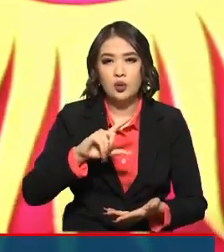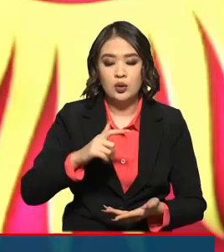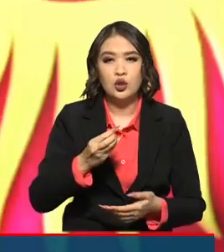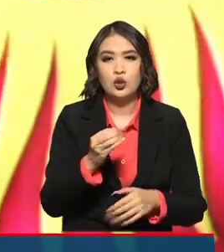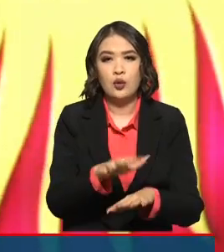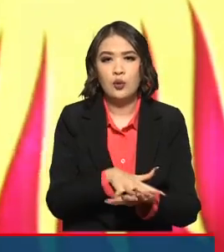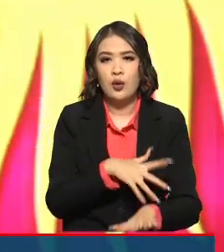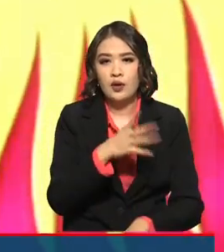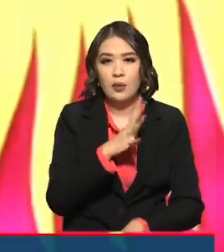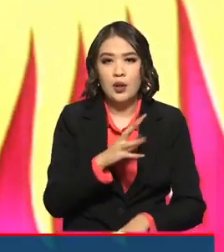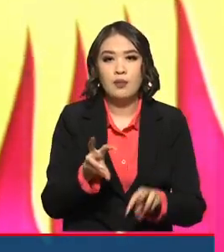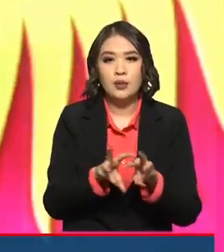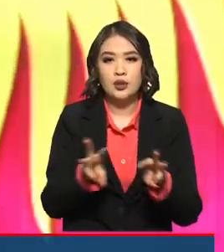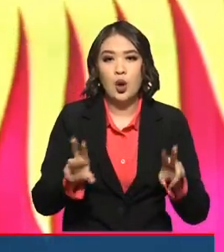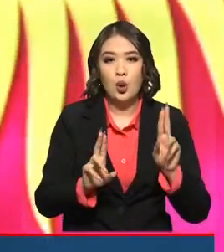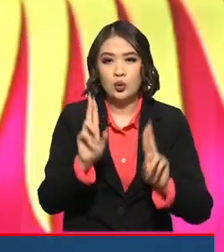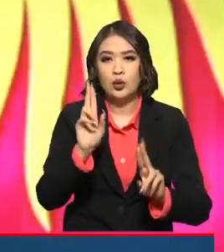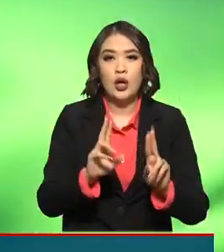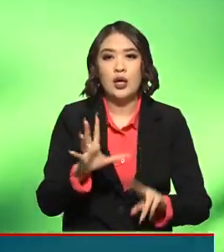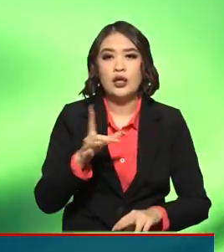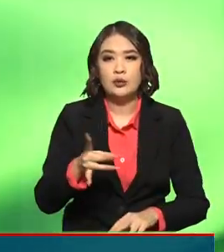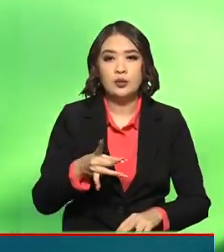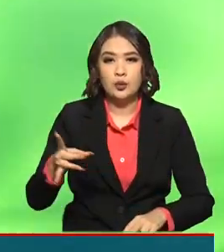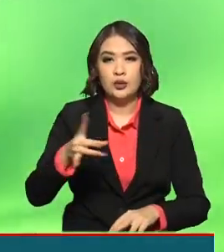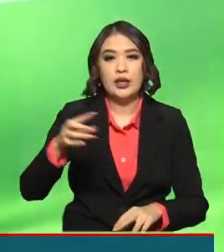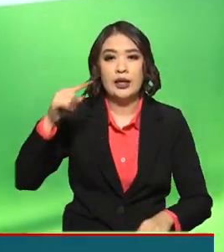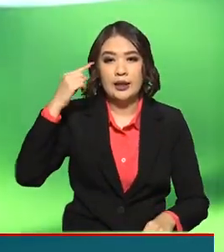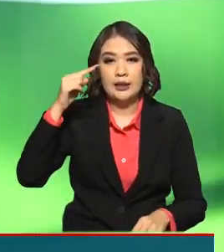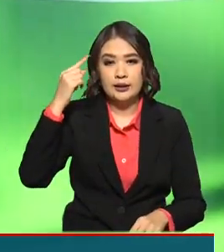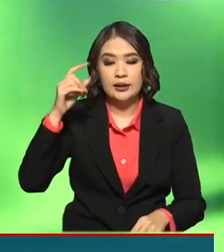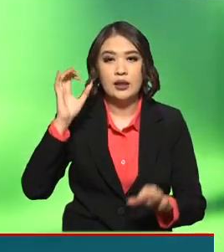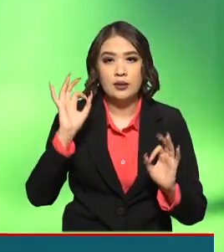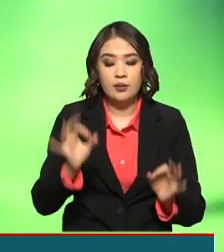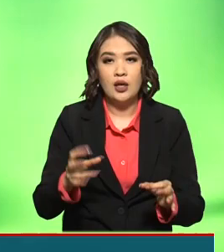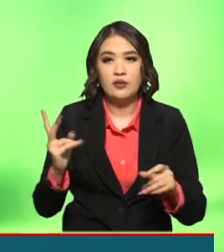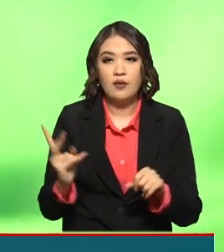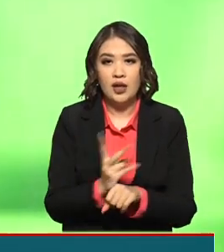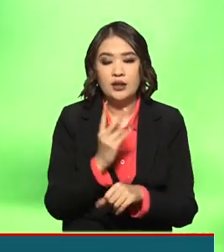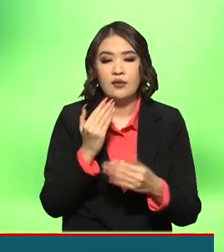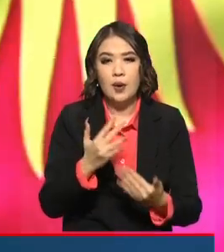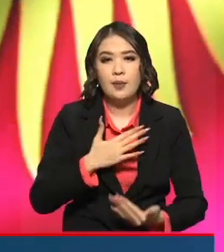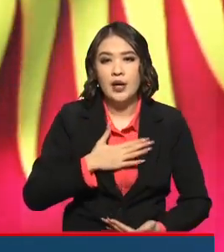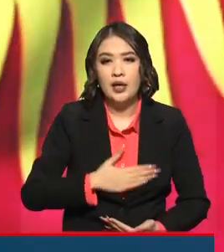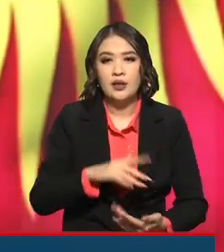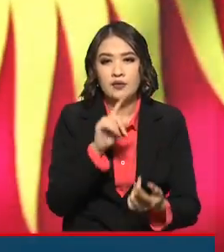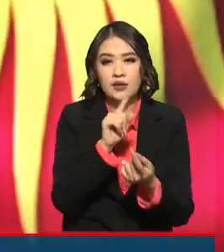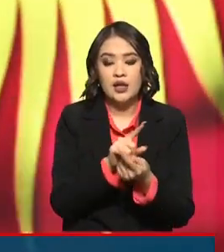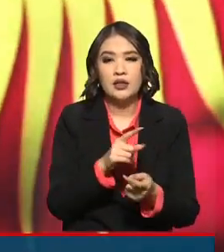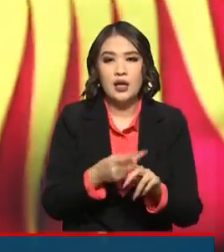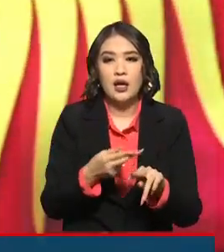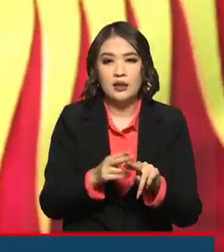еще и министром культуры, да, Республики Кыргызстан. Вдвойне приятно с вами встретиться сегодня. А